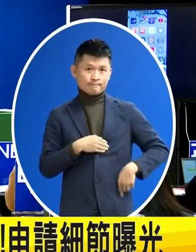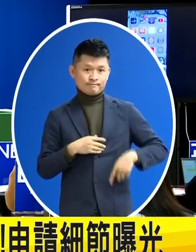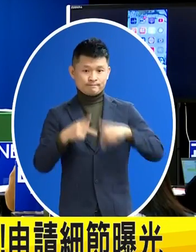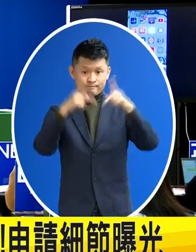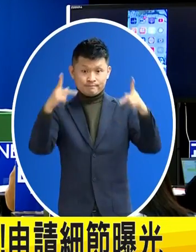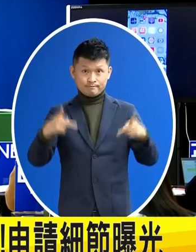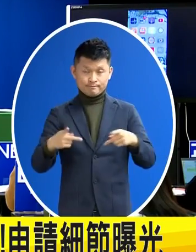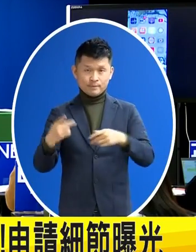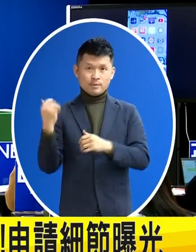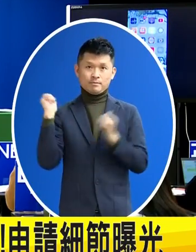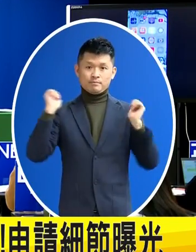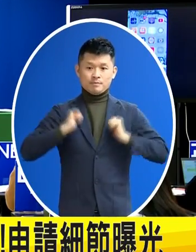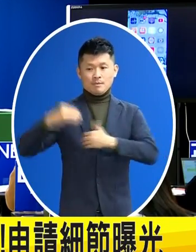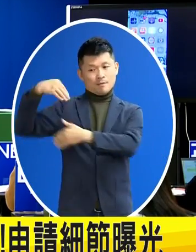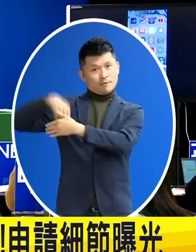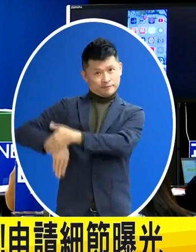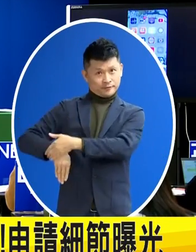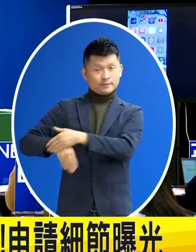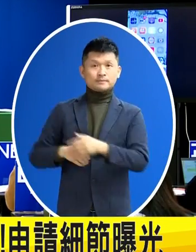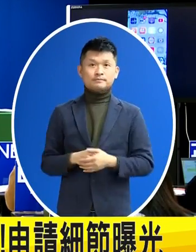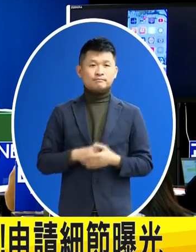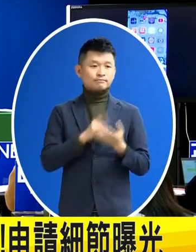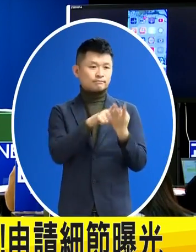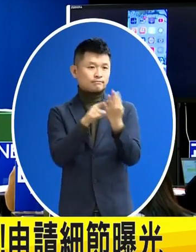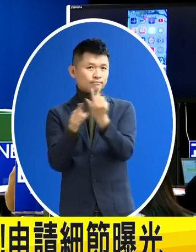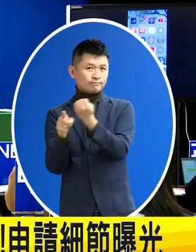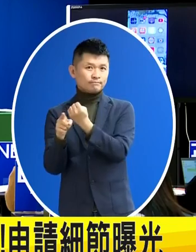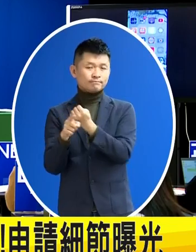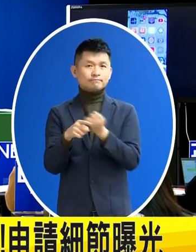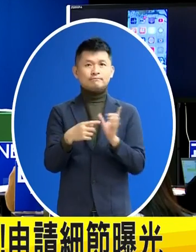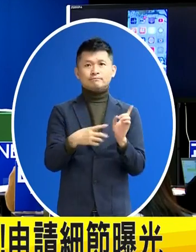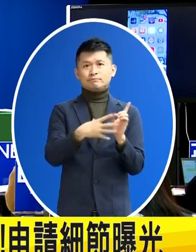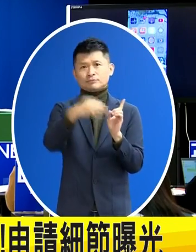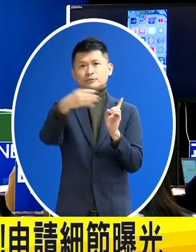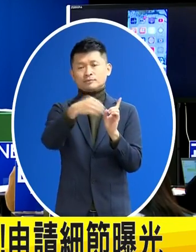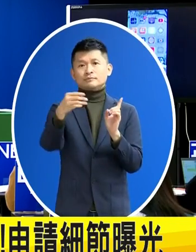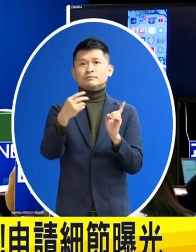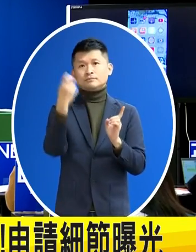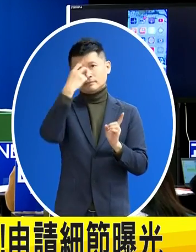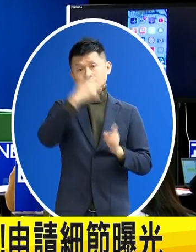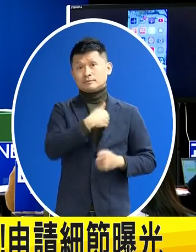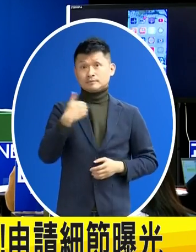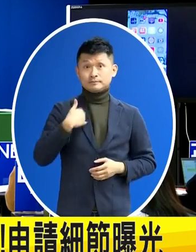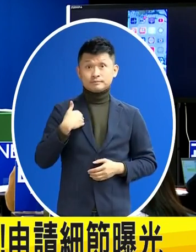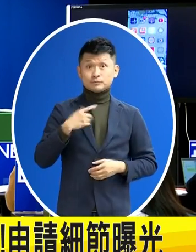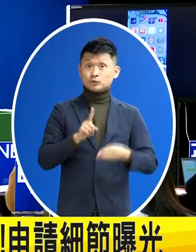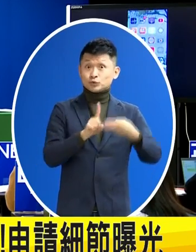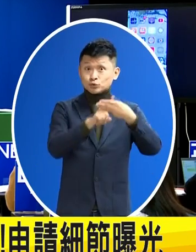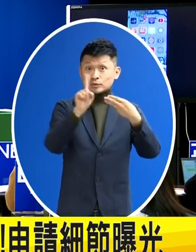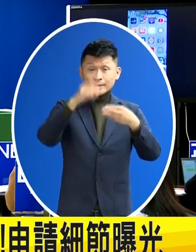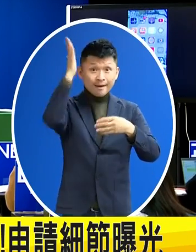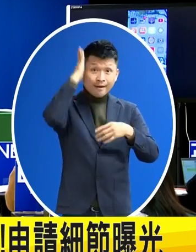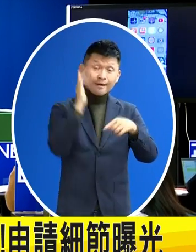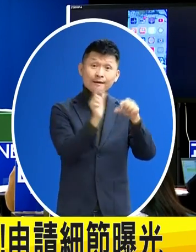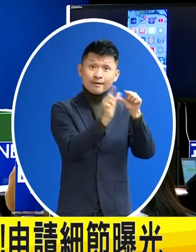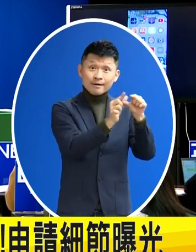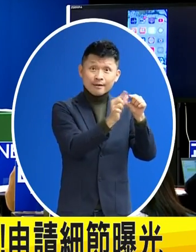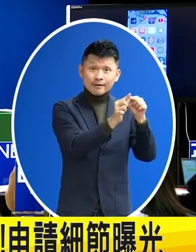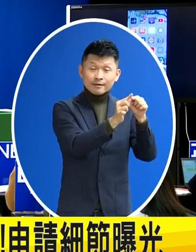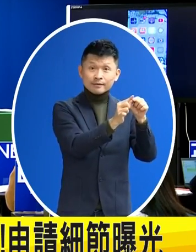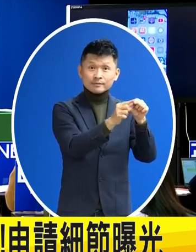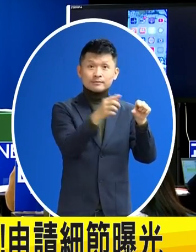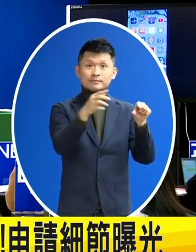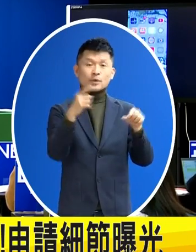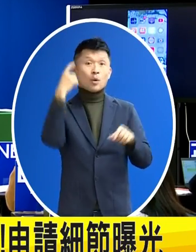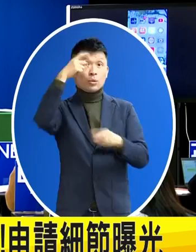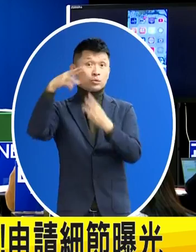在我备忘里面。好，那这些都是一样可以验的。那验什么呢？验 QR code。我现在用欧洲的方式来